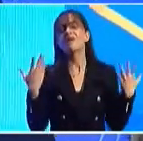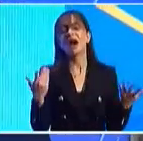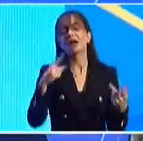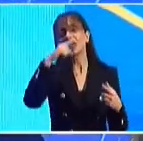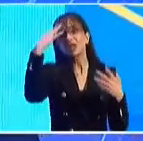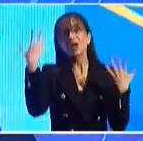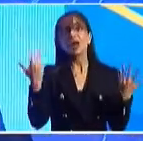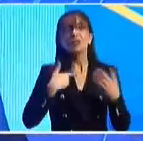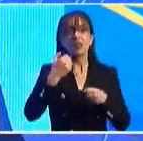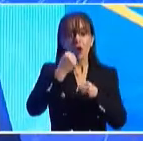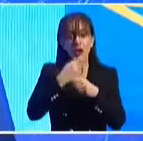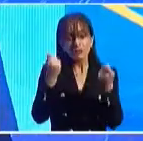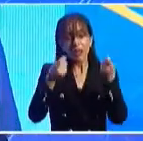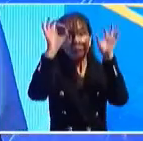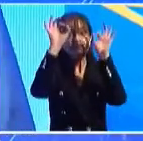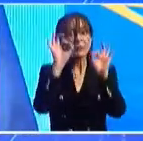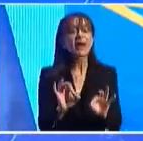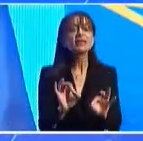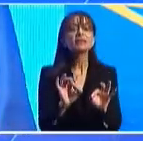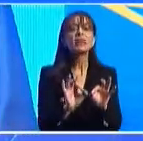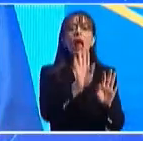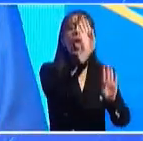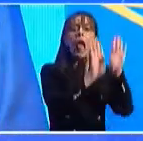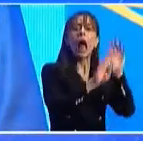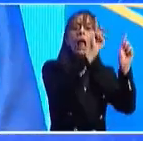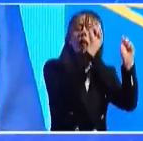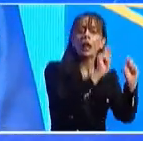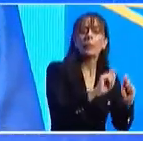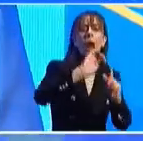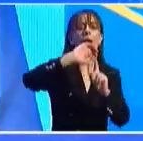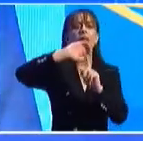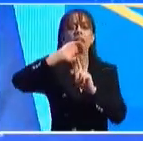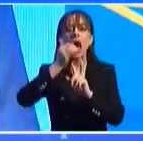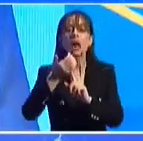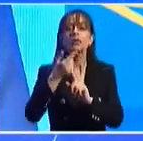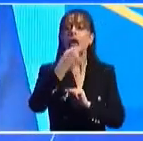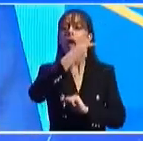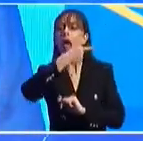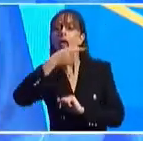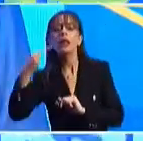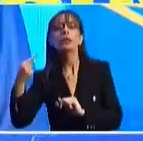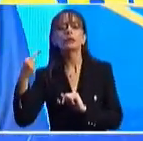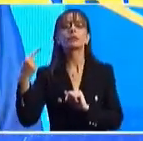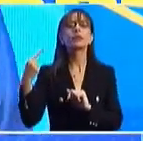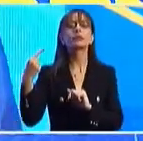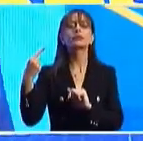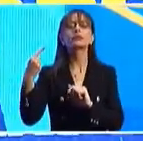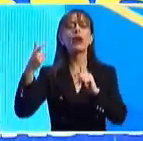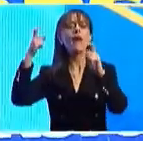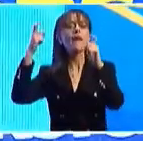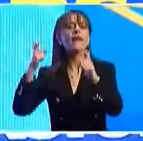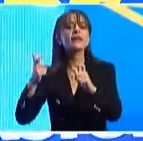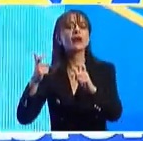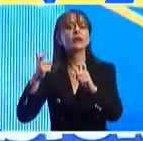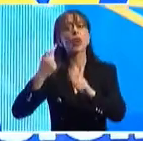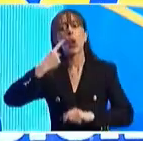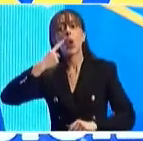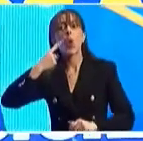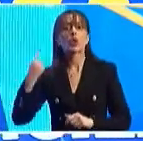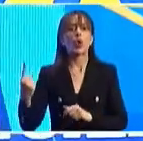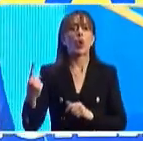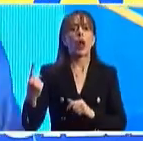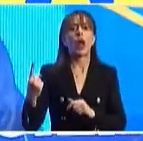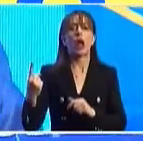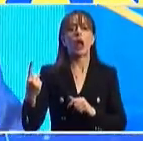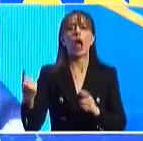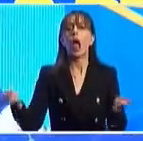göreve geldiğimizde ihaleler yaparak taksi eksikliğini şehrimizin ihtiyaçlarına göre gidereceğiz